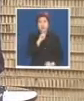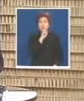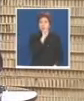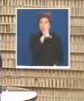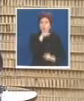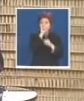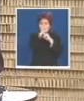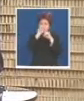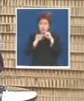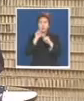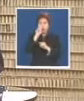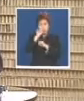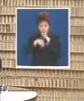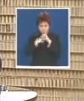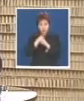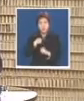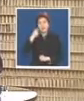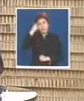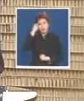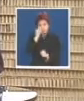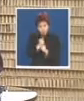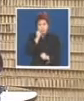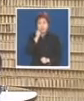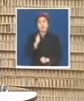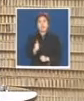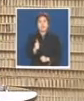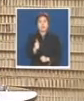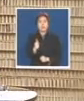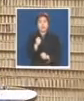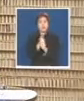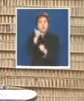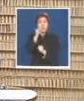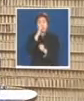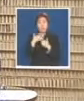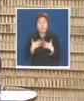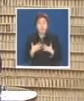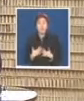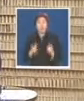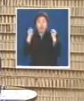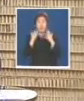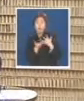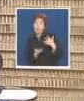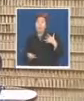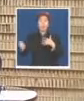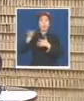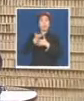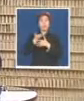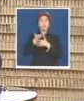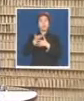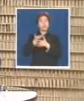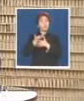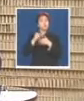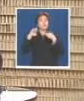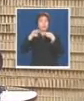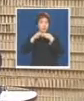าหมายที่เราคิดว่าทำได้นะครับและก็อยู่กับความเป็นจริงเพราะว่าถ้าเราจะไปปล่อยให้ค่าแรงกระโดดขึ้นทันทีแน่นอนปัญหาที่จะเ